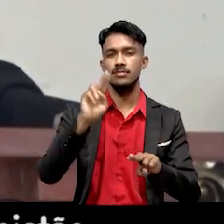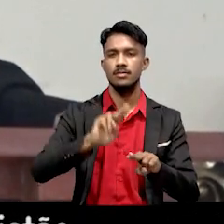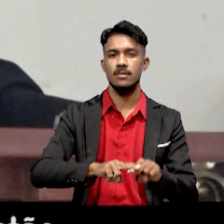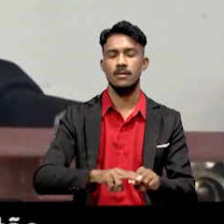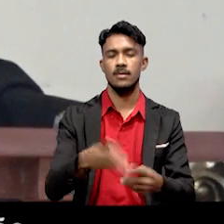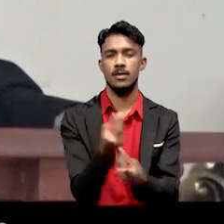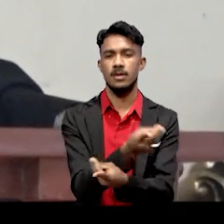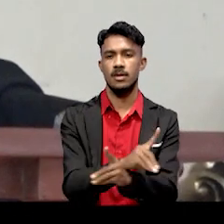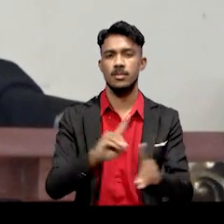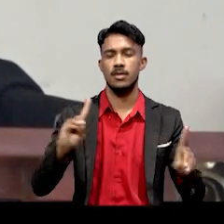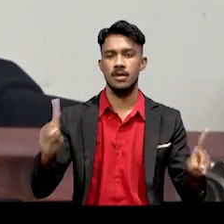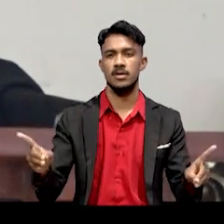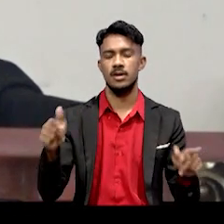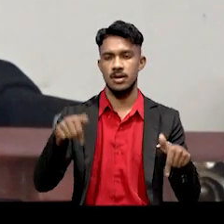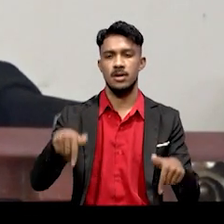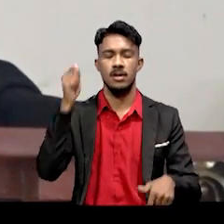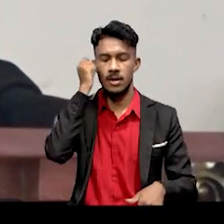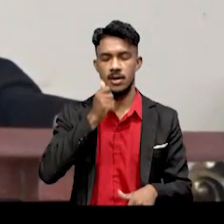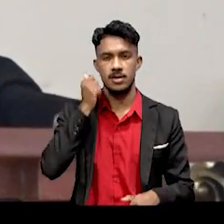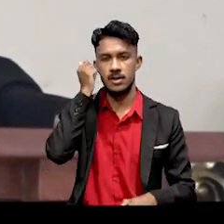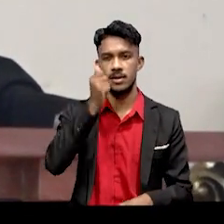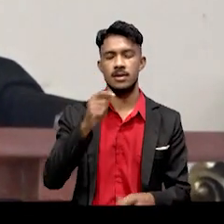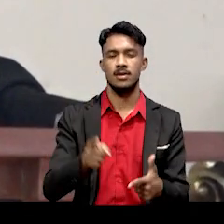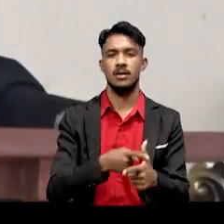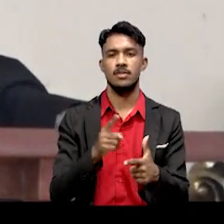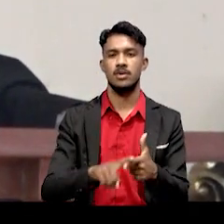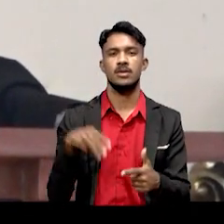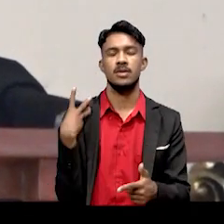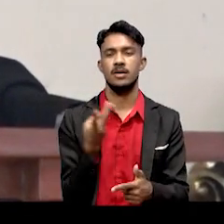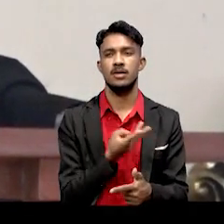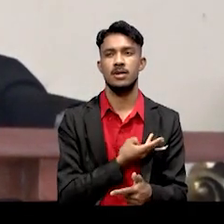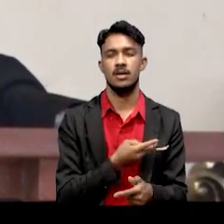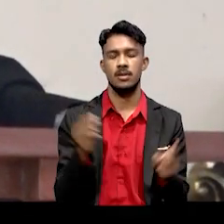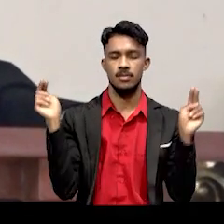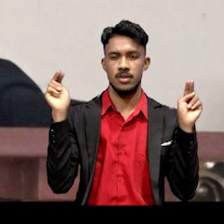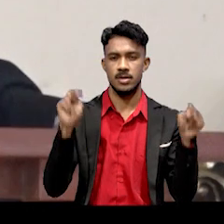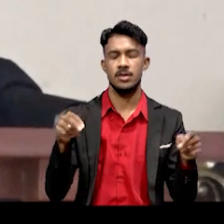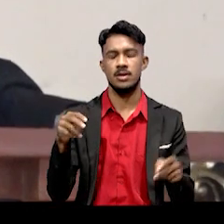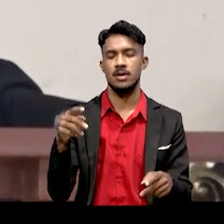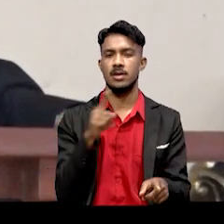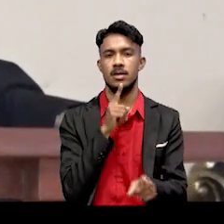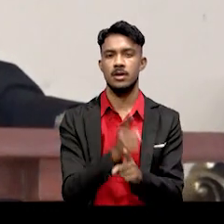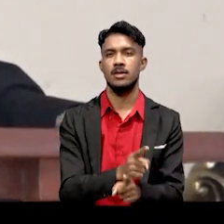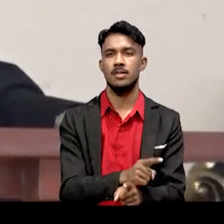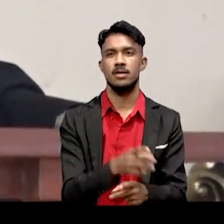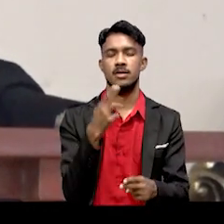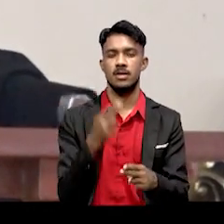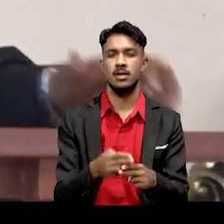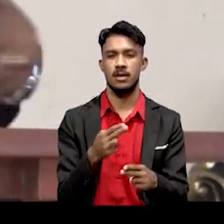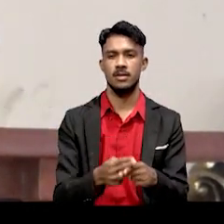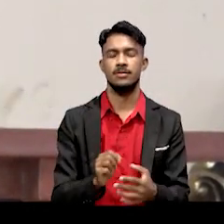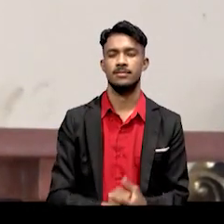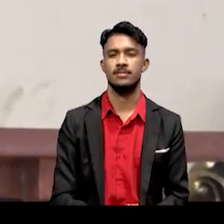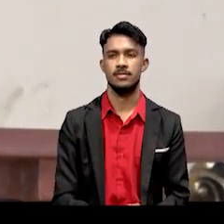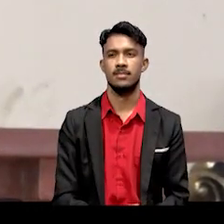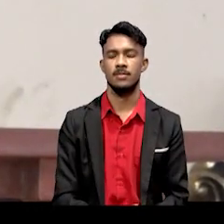demokrasi si Asia Pasifik. Entah itu ia prestige kredibiliti dan elaran kepada demokrasi. Entah